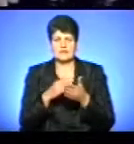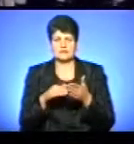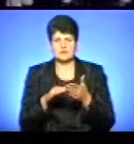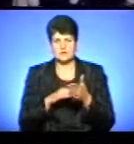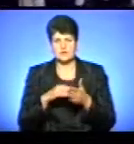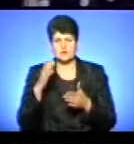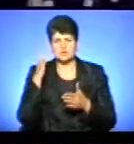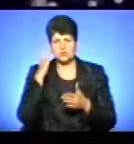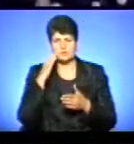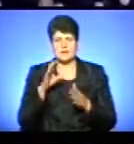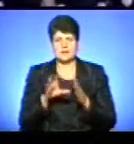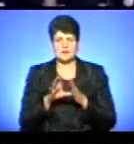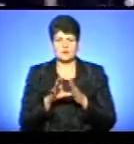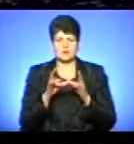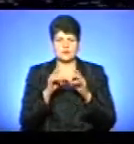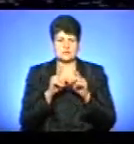на Чорнобильській електростанції.